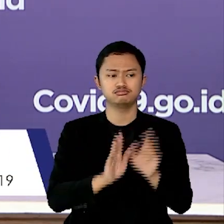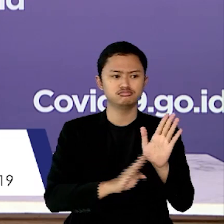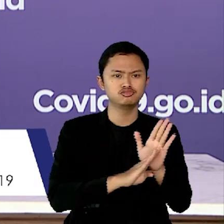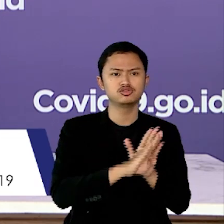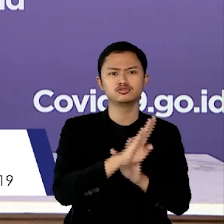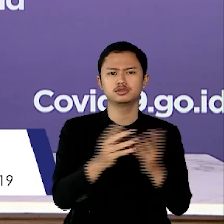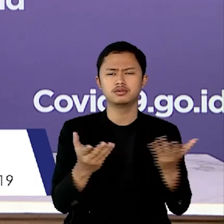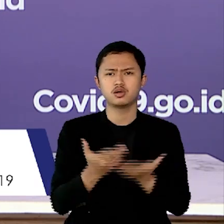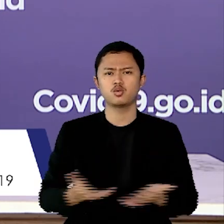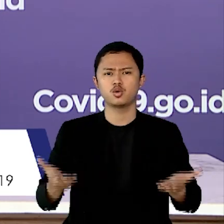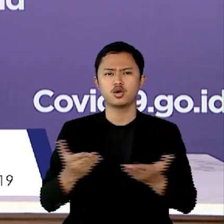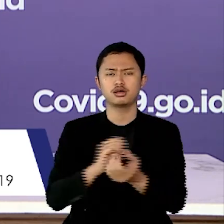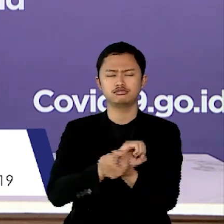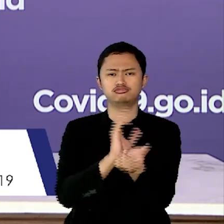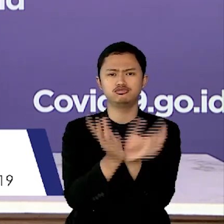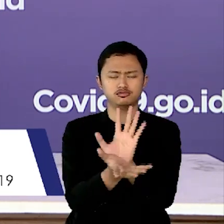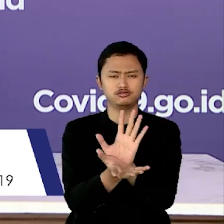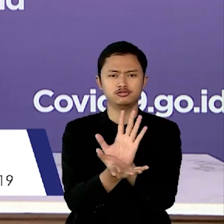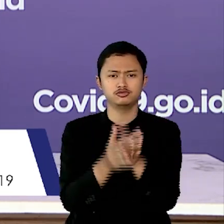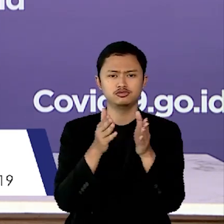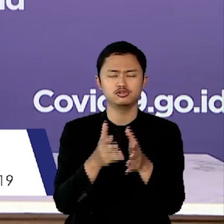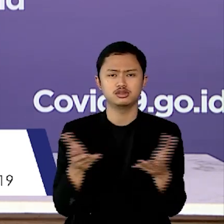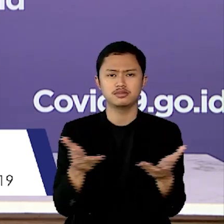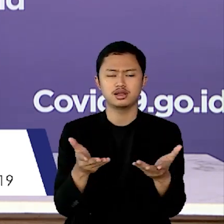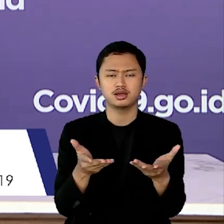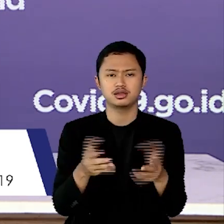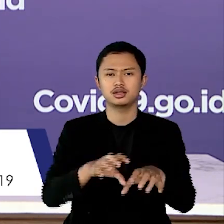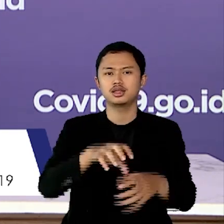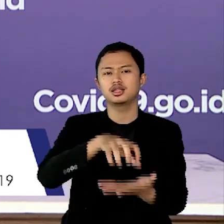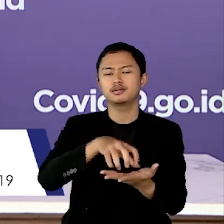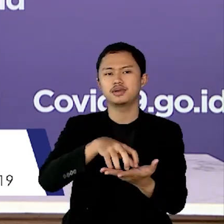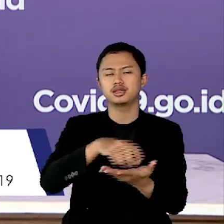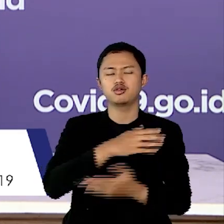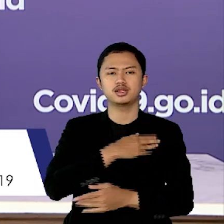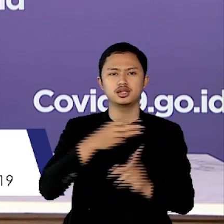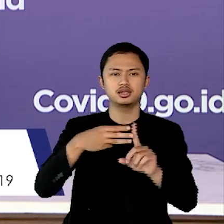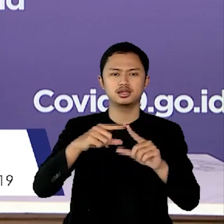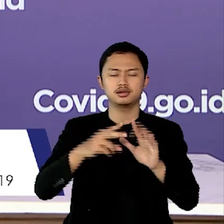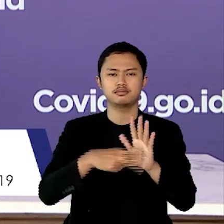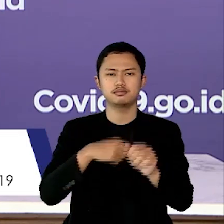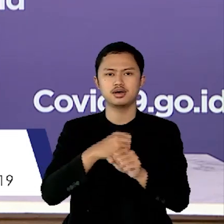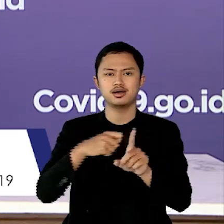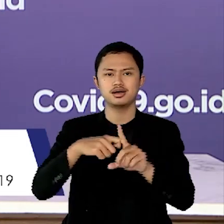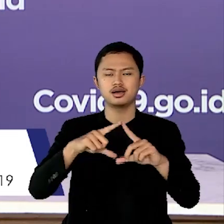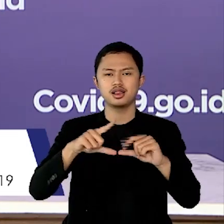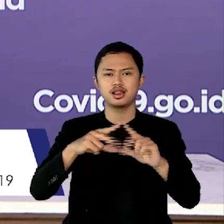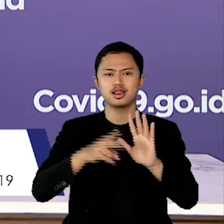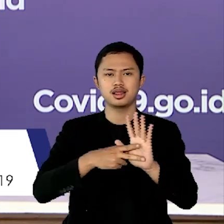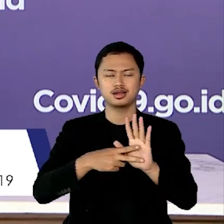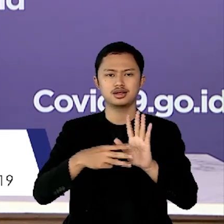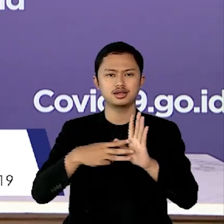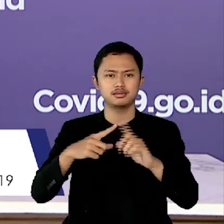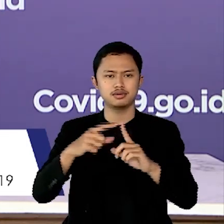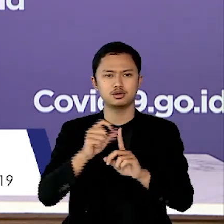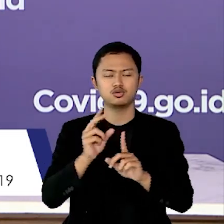yang terjadi di wilayah Surabaya khususnya dari Kabupaten Bangkalan Madura dan repatriasi